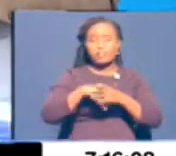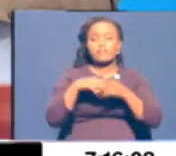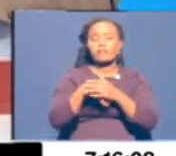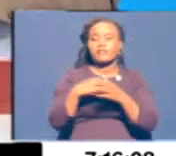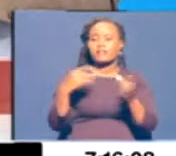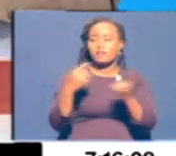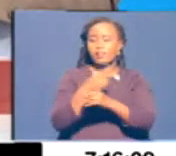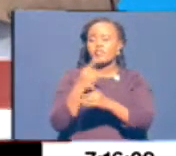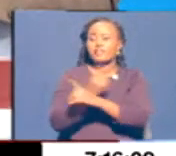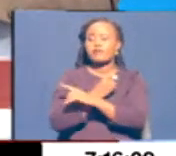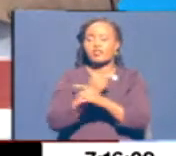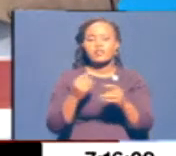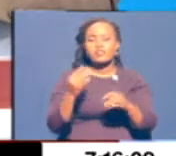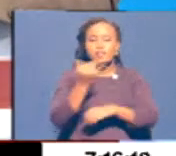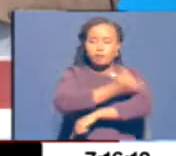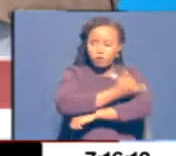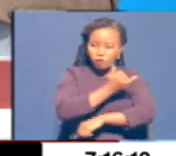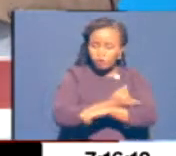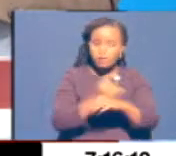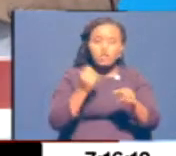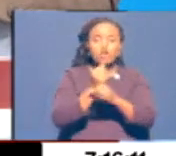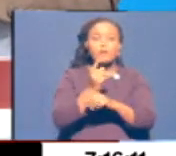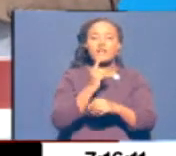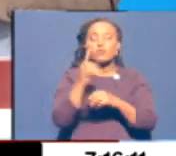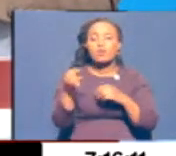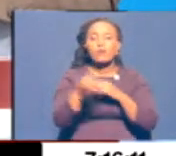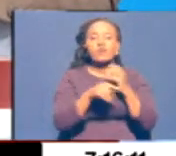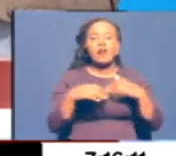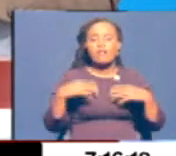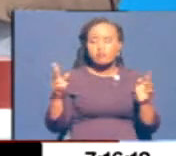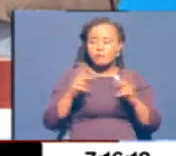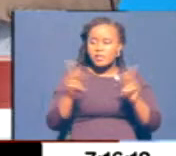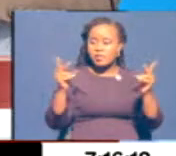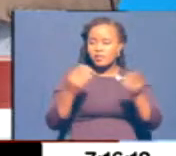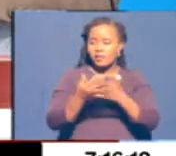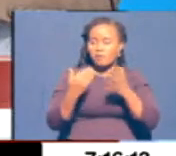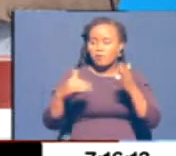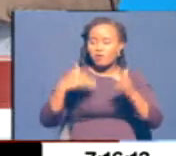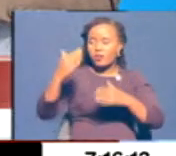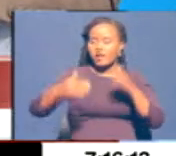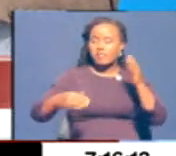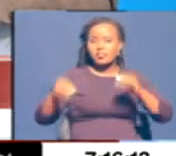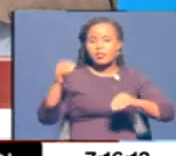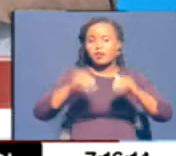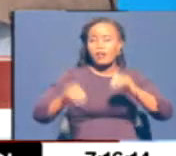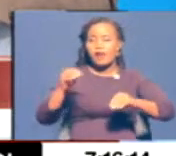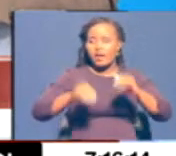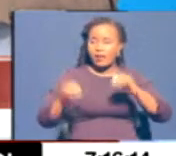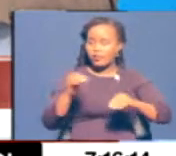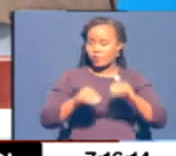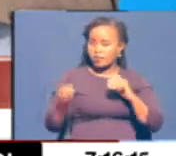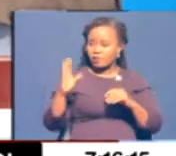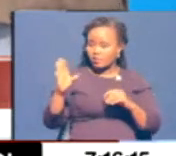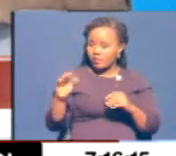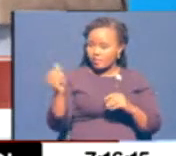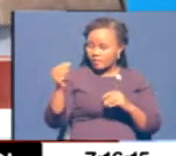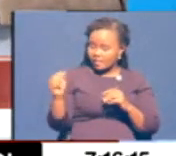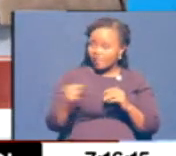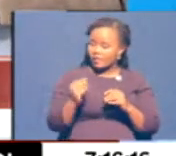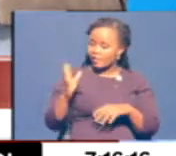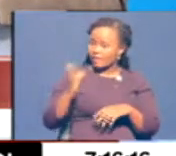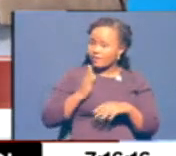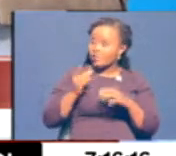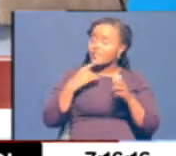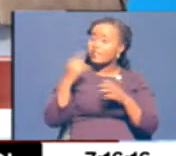kudumisha amani kabla ya uchaguzi mkuu ujao. Waziri wa Usalama wa Kitaifa Dr. Fred Matiang'i amesema mbali na hatua za